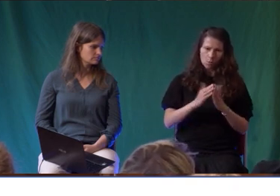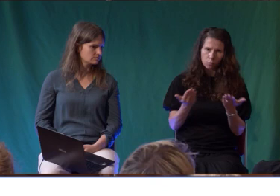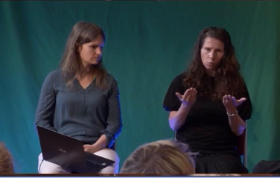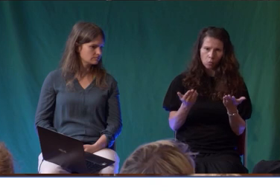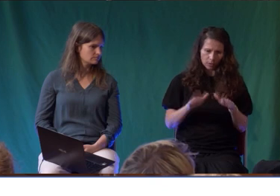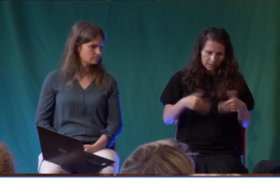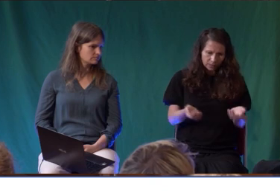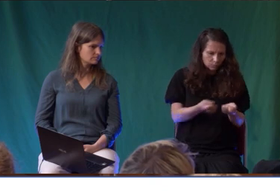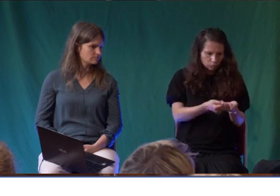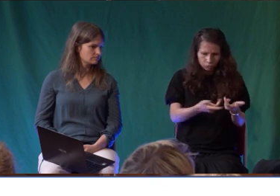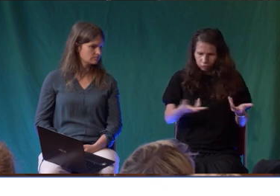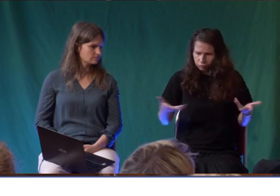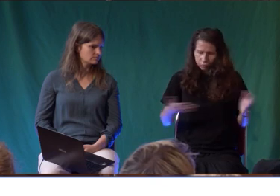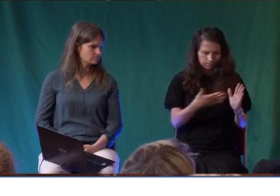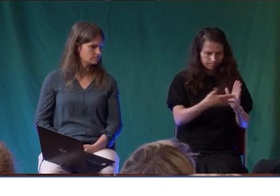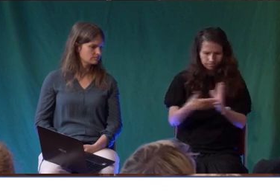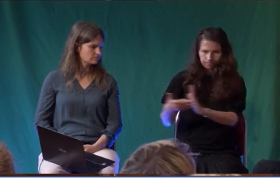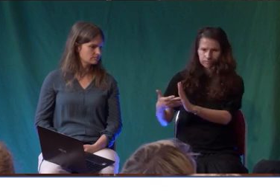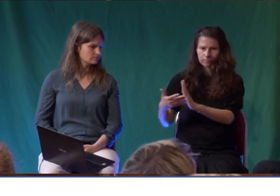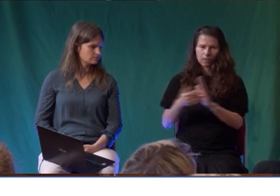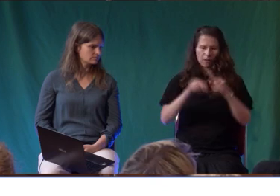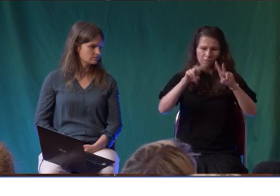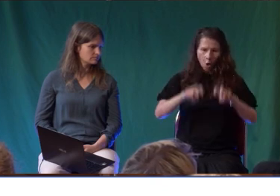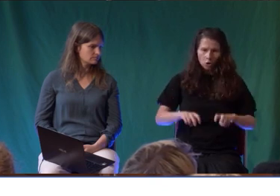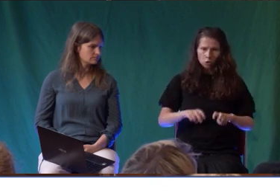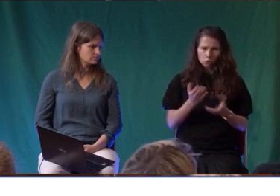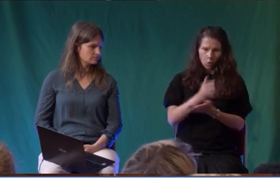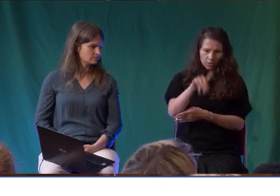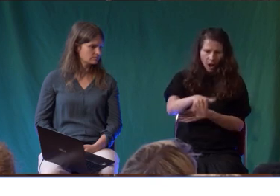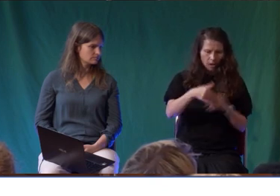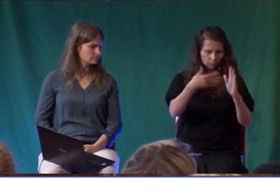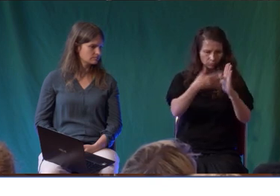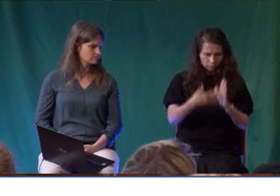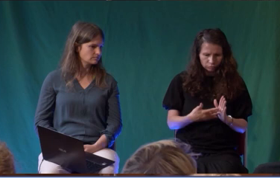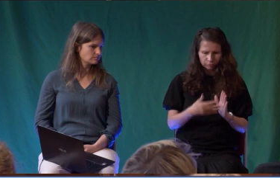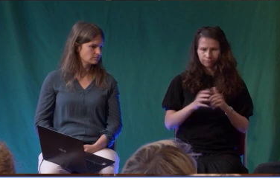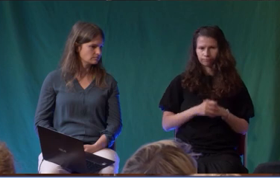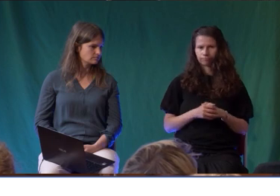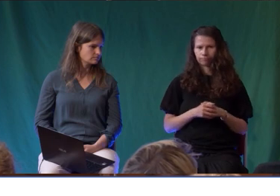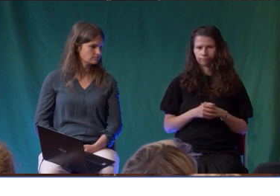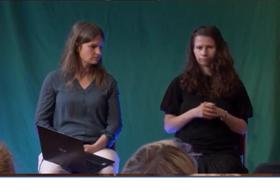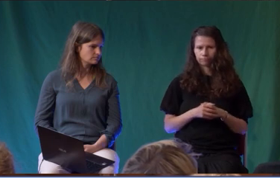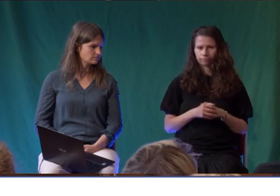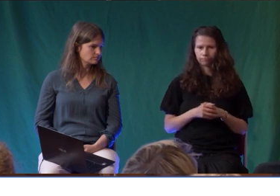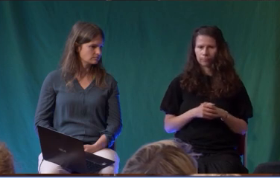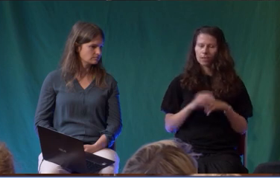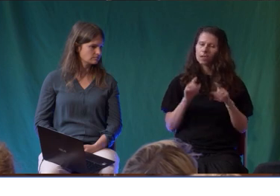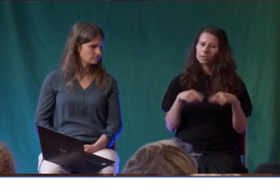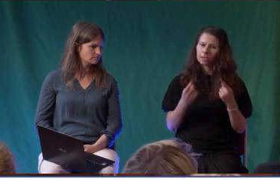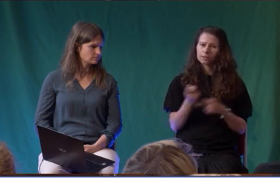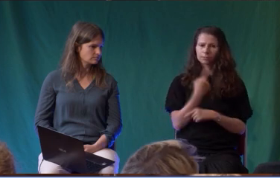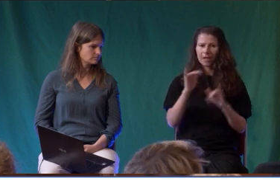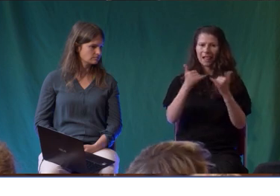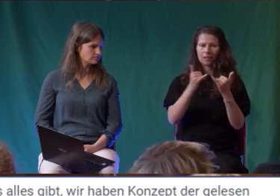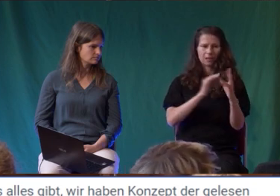gibt die schon geschrieben wurden und an Forschung die schon gemacht wurde dann haben wir Interviews mit